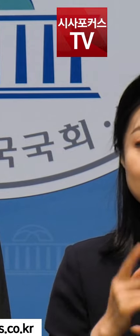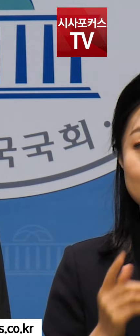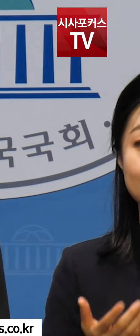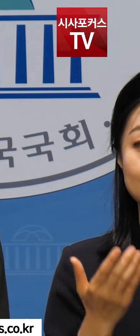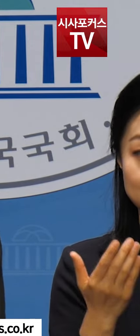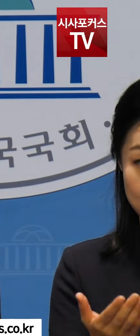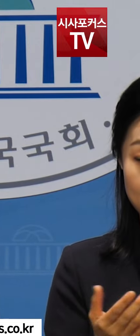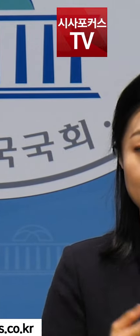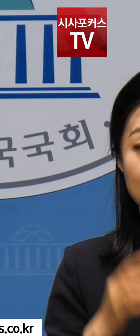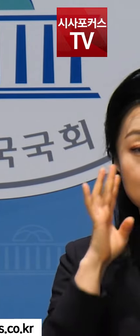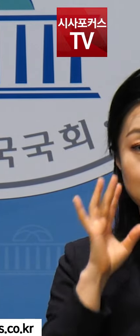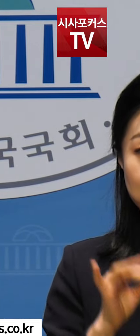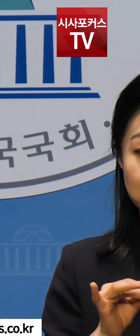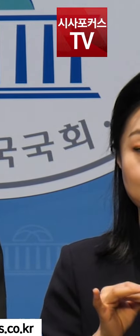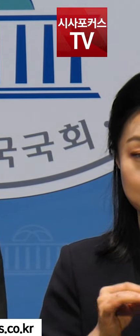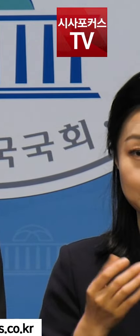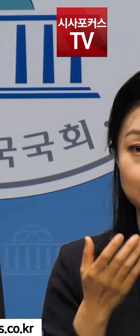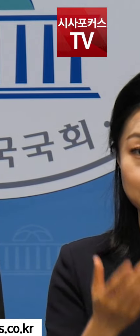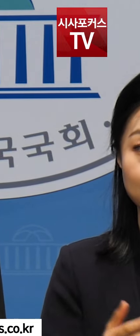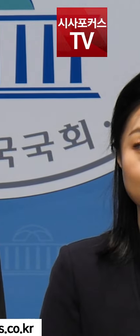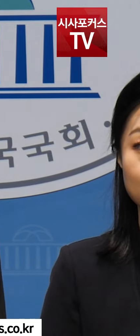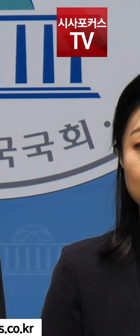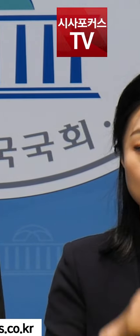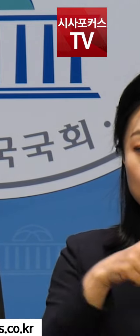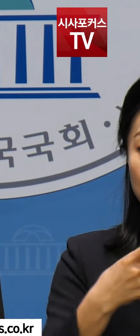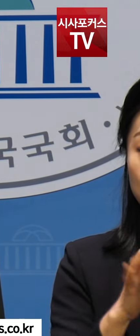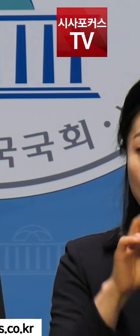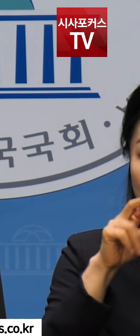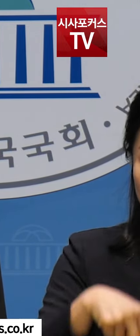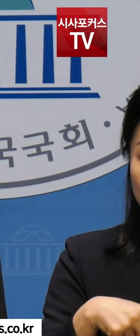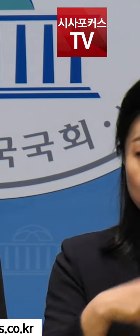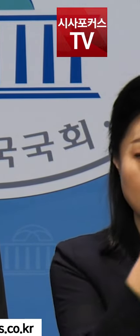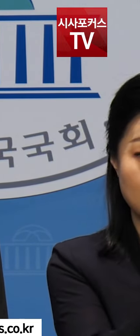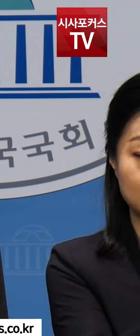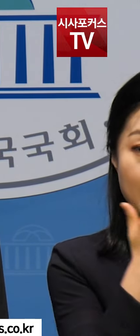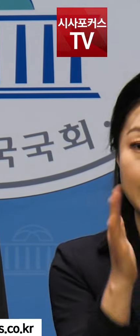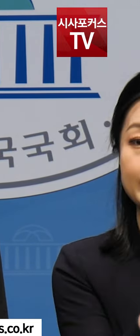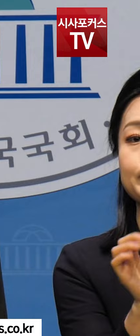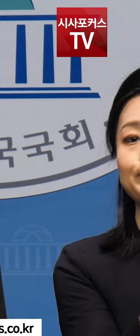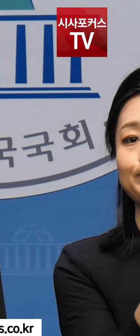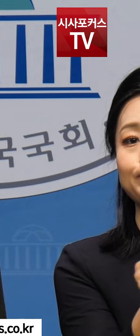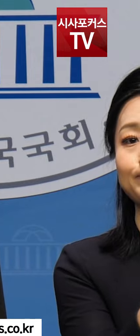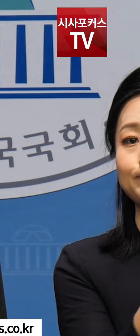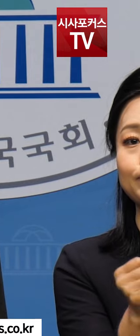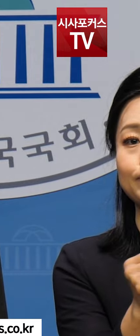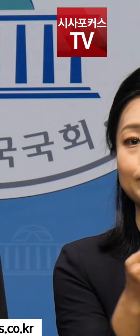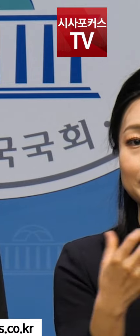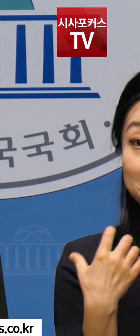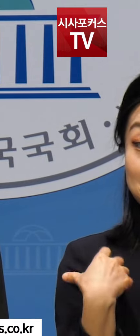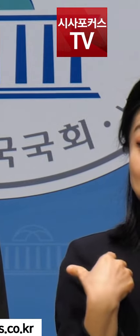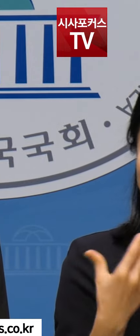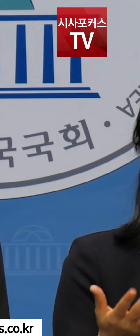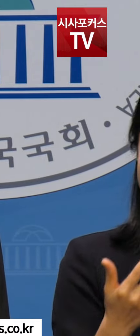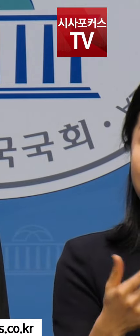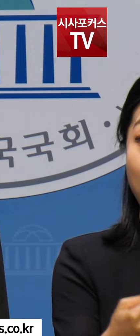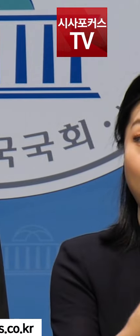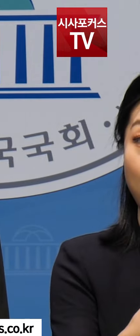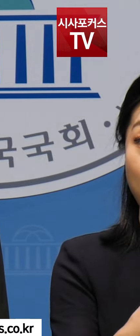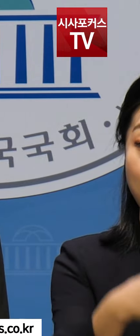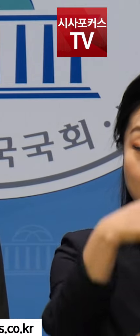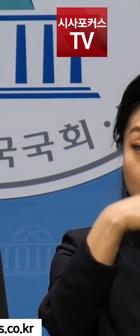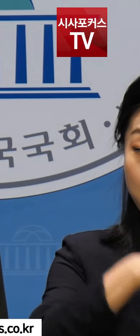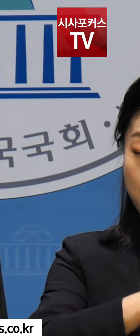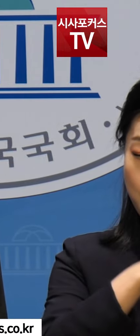적극 공감하고 응원합니다. 유동규와 정치검찰이 일시적으로는 책임을 피해갈 수 있을지 모르겠으나